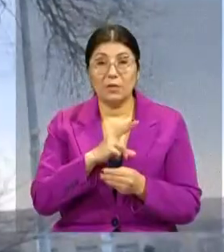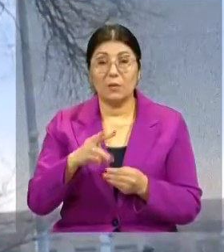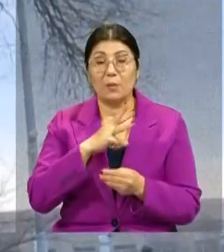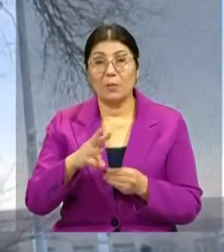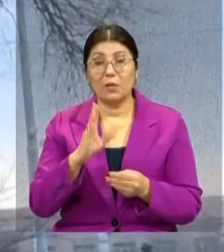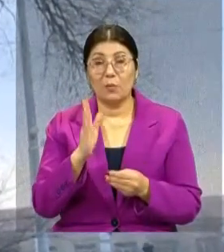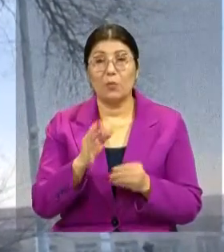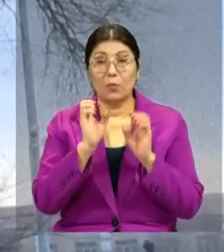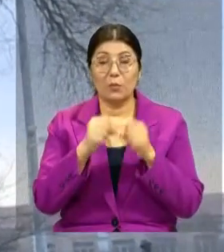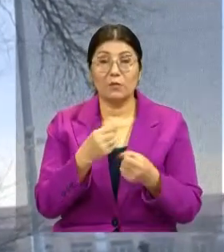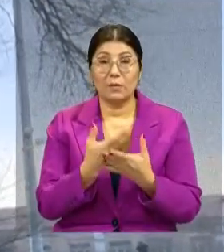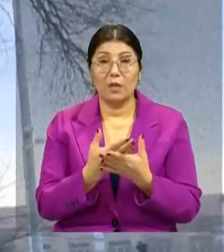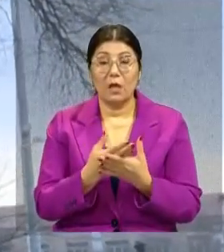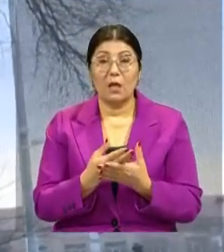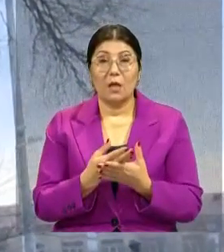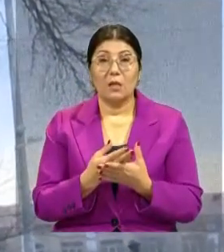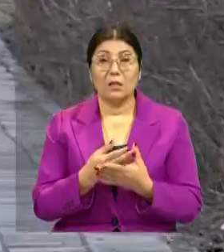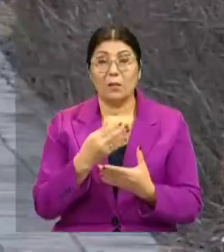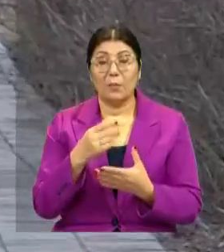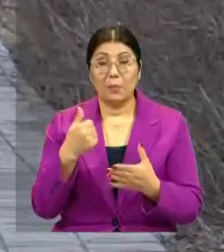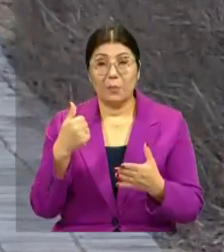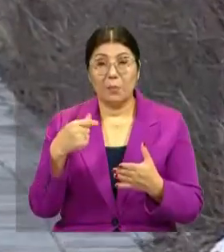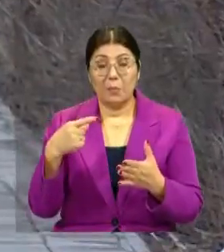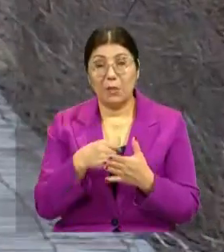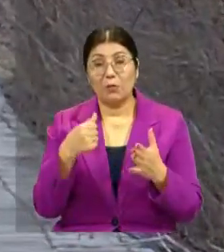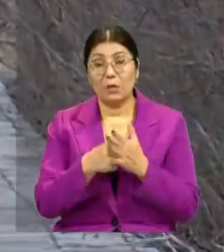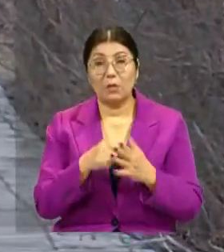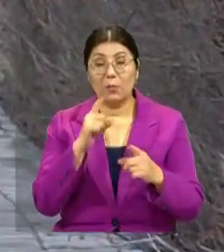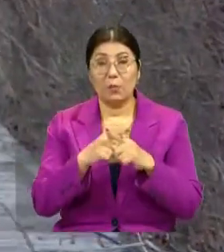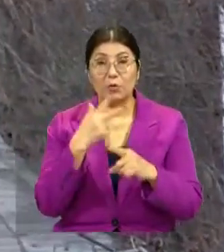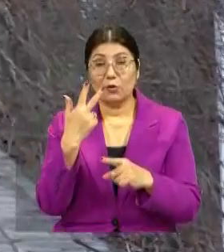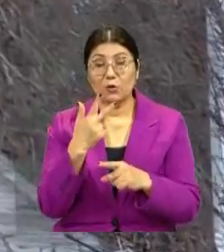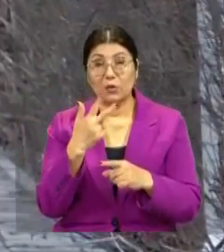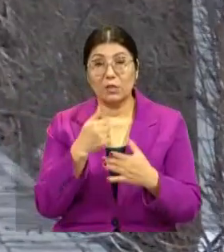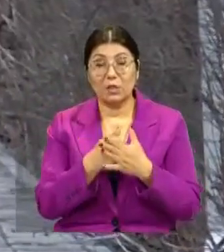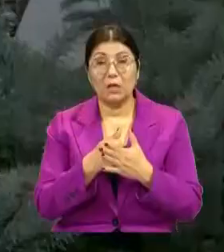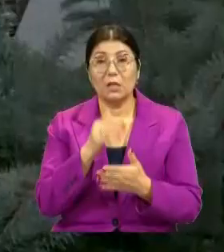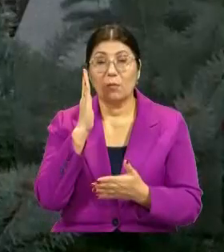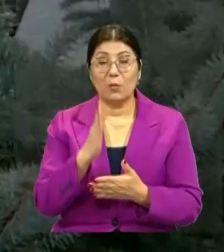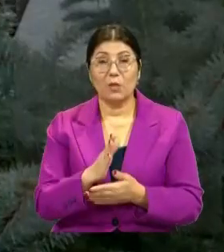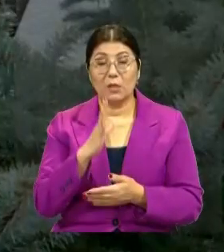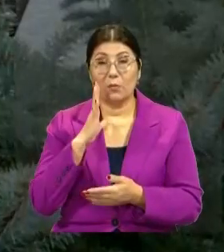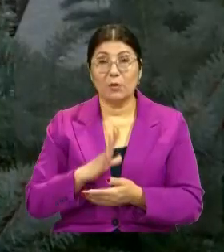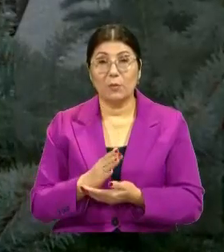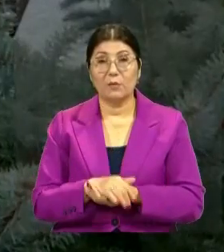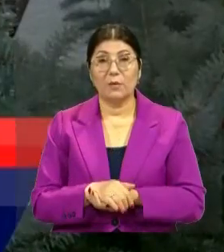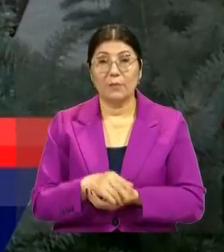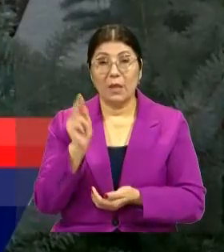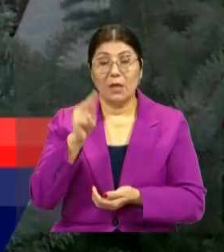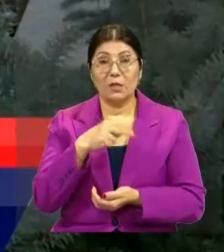орташа ауа температурасы Цельсий бойынша -6-дан +3 градусқа дейін болады деп күтілуде. Жалпы желтоқсан